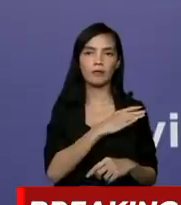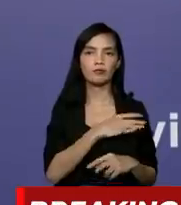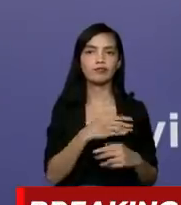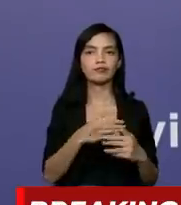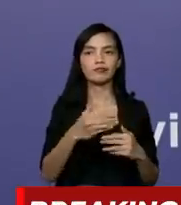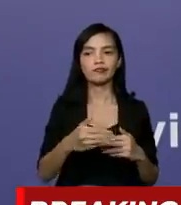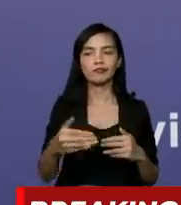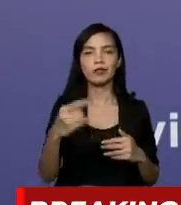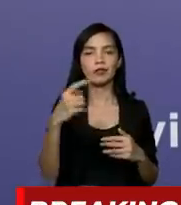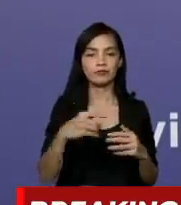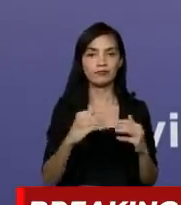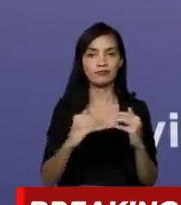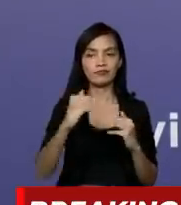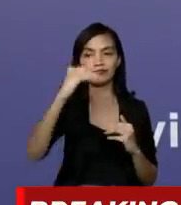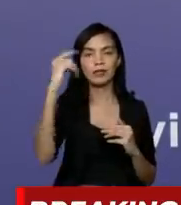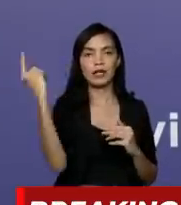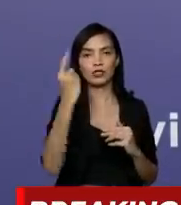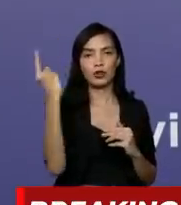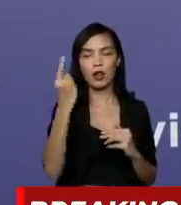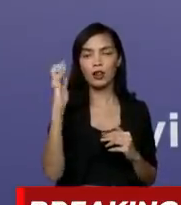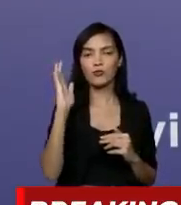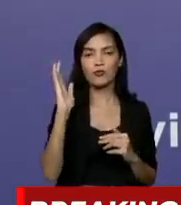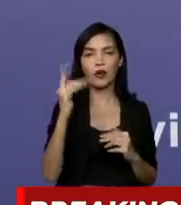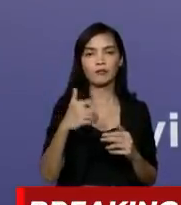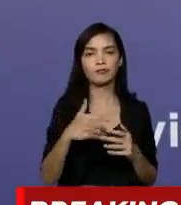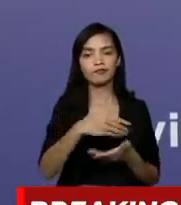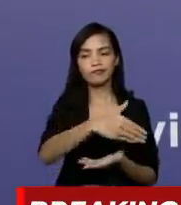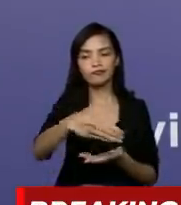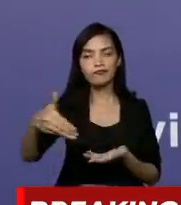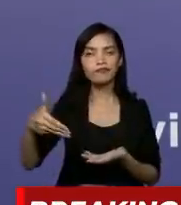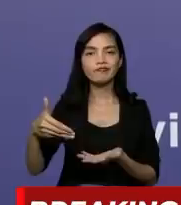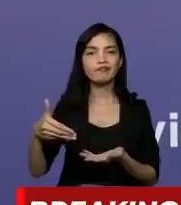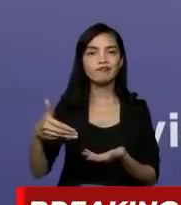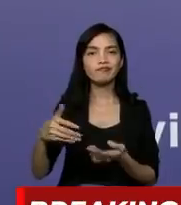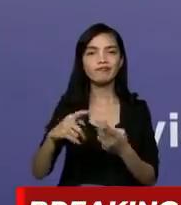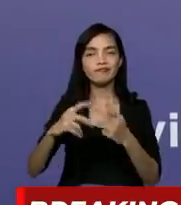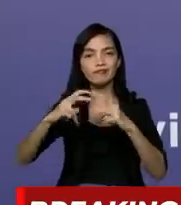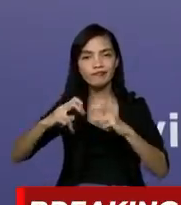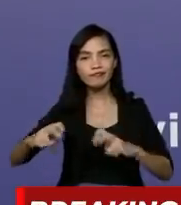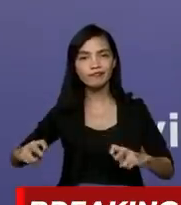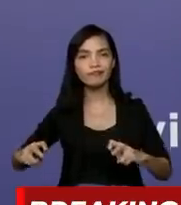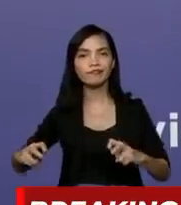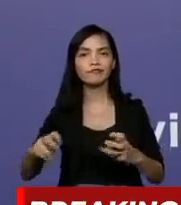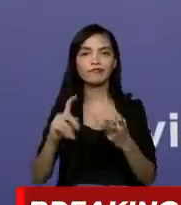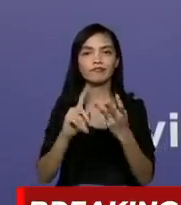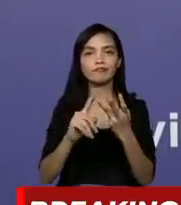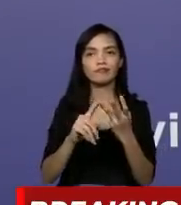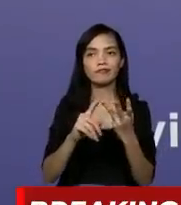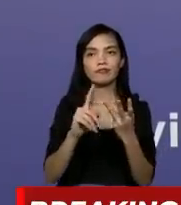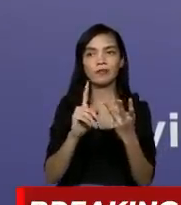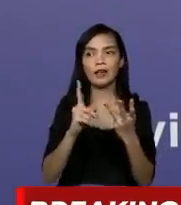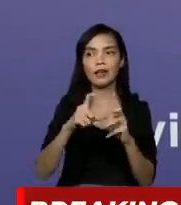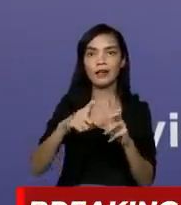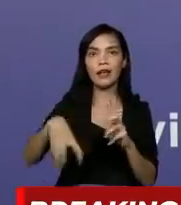bersenjang sampai dengan tingkat nasional kami telah melakukan rekap kemudian menganalisa dan Kemudian beberapa